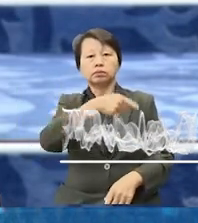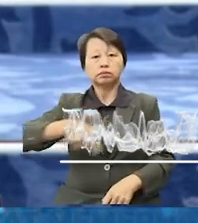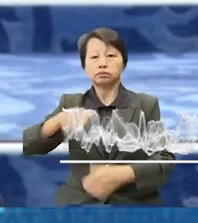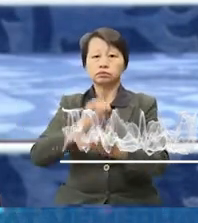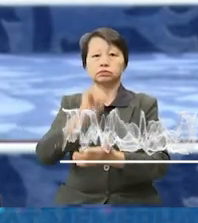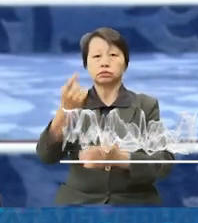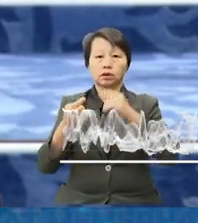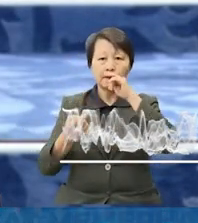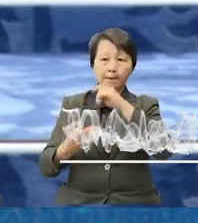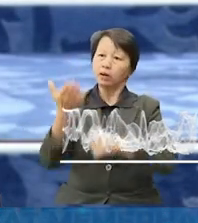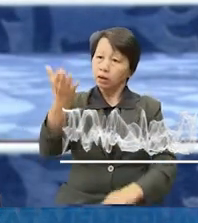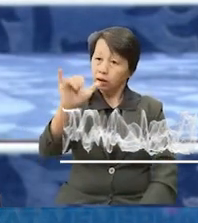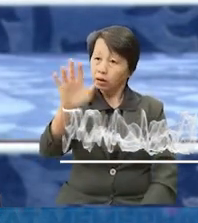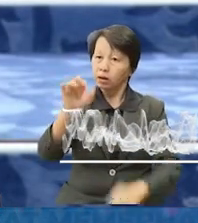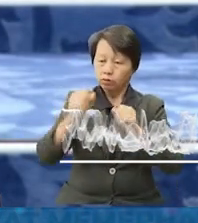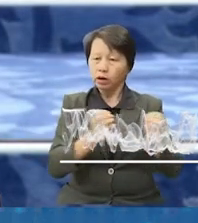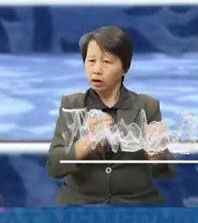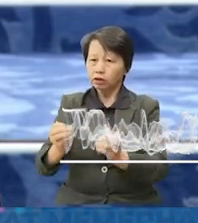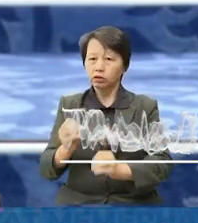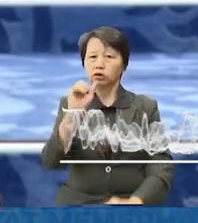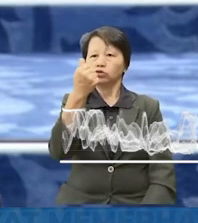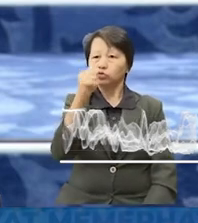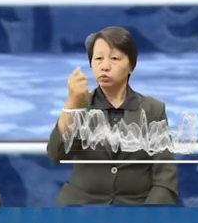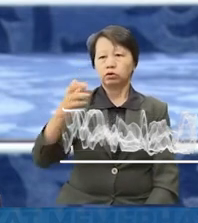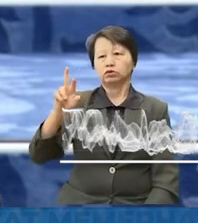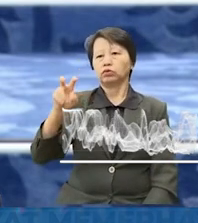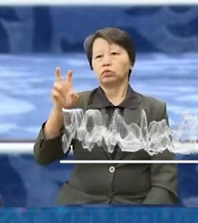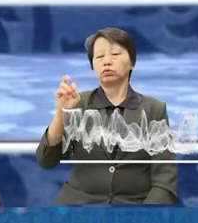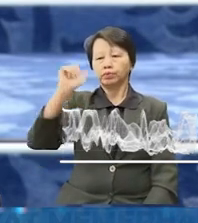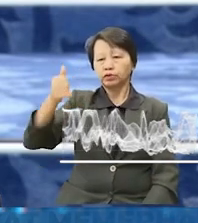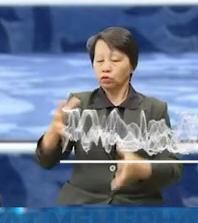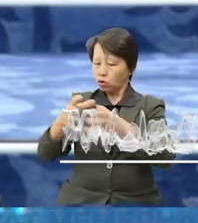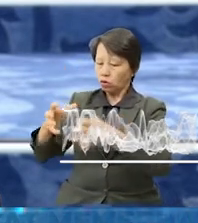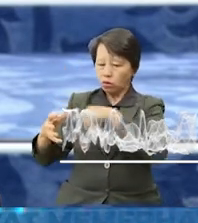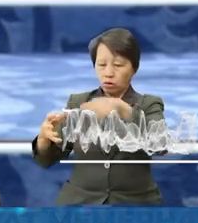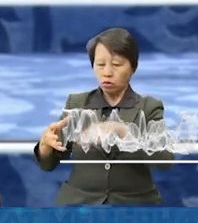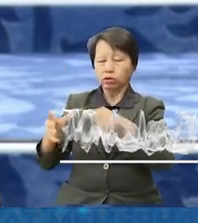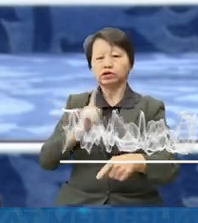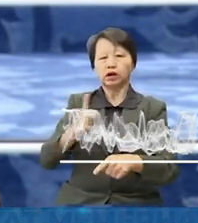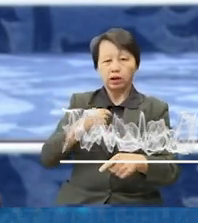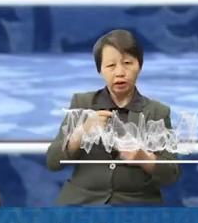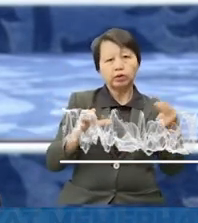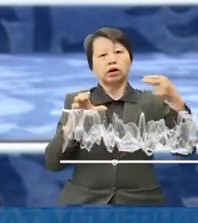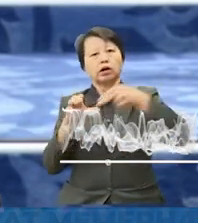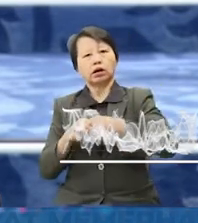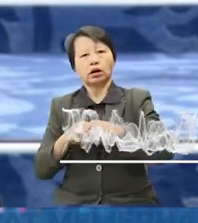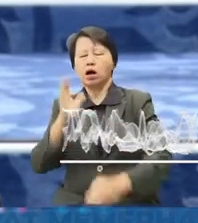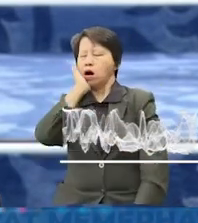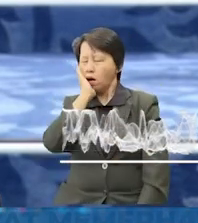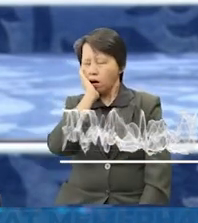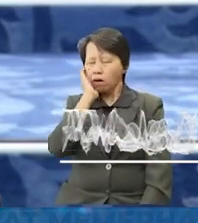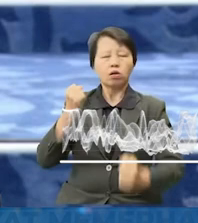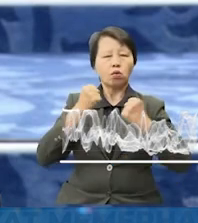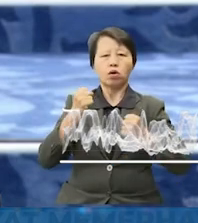aja. Macam boleh anjurkan 10-20 ribu besok, takbirlah. Ya, kalau saya ada masa, saya akan ikut serta. Saya akan takbir